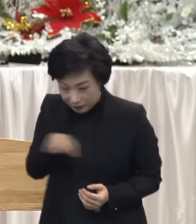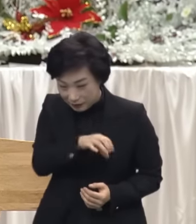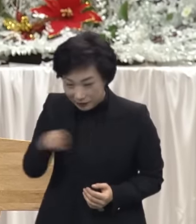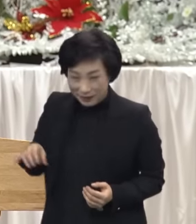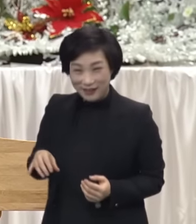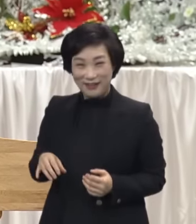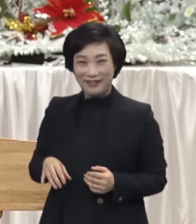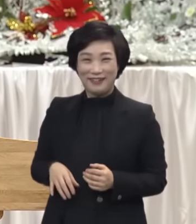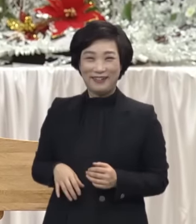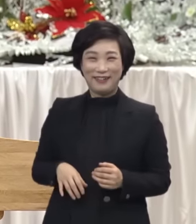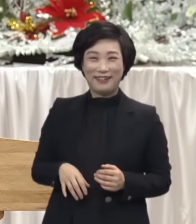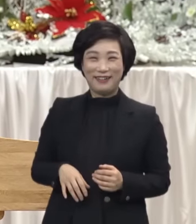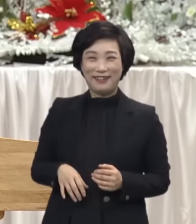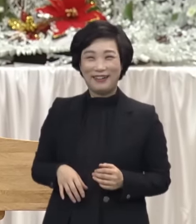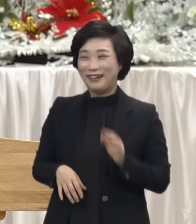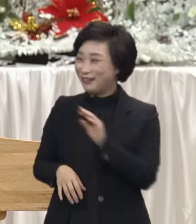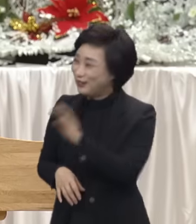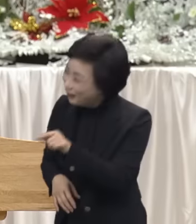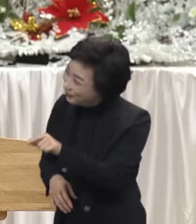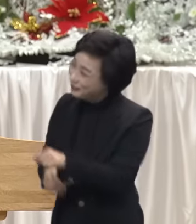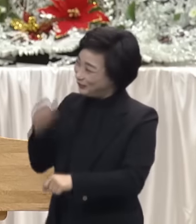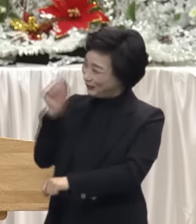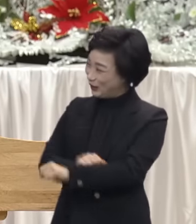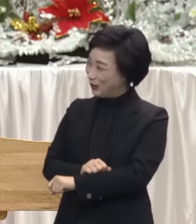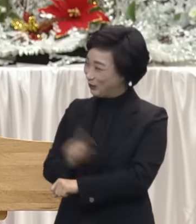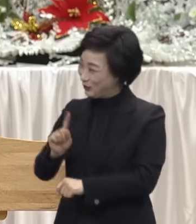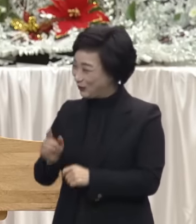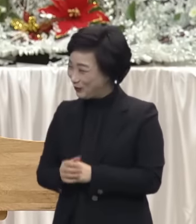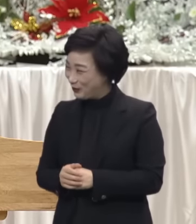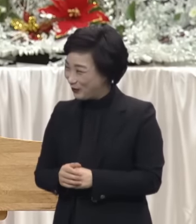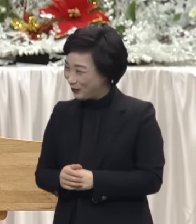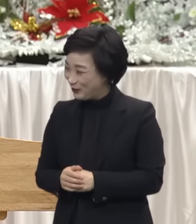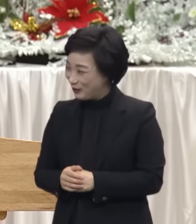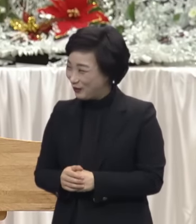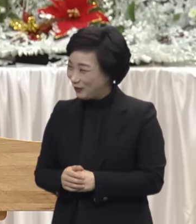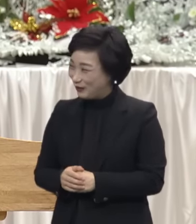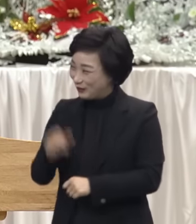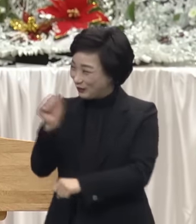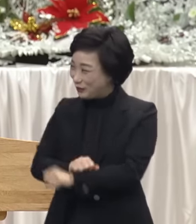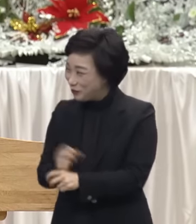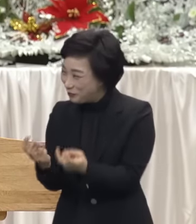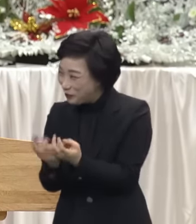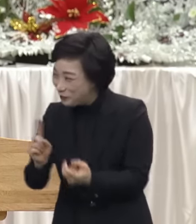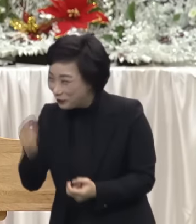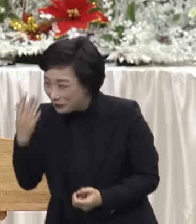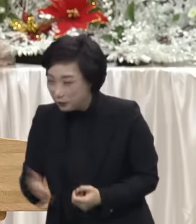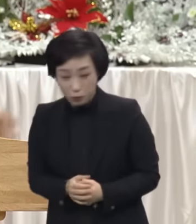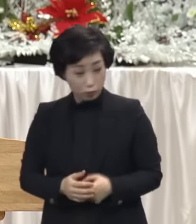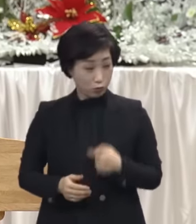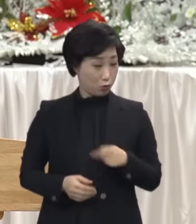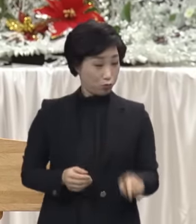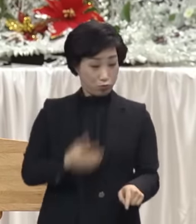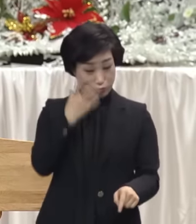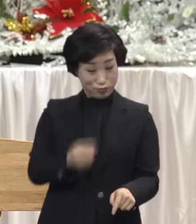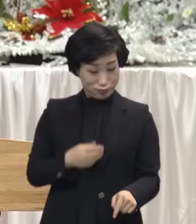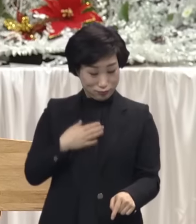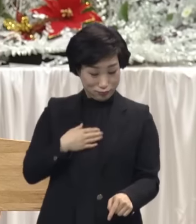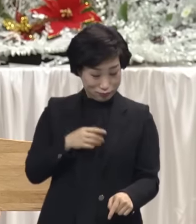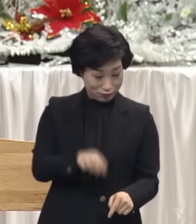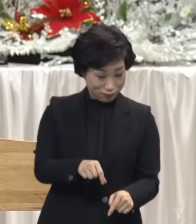저보고 사람들이 너는 어떻게 그렇게 하니? 어떻게 이렇게 하니? 그냥 보면 알아지